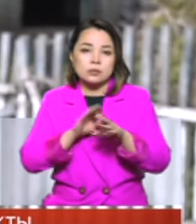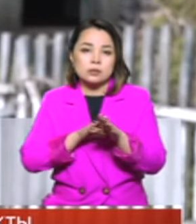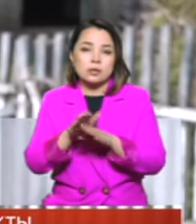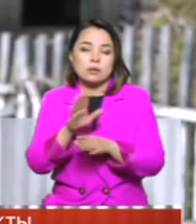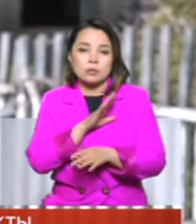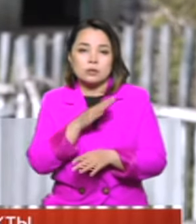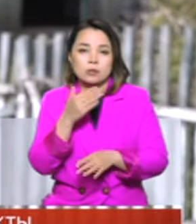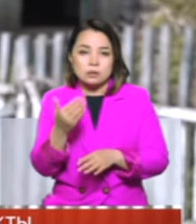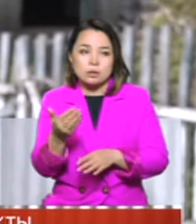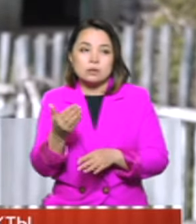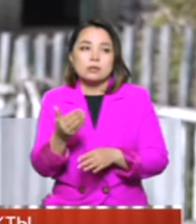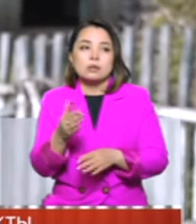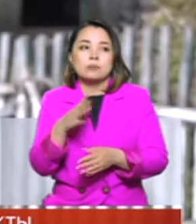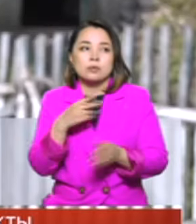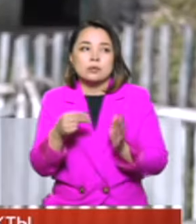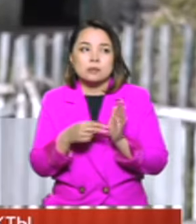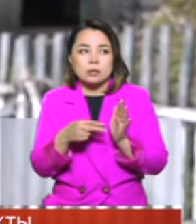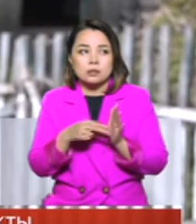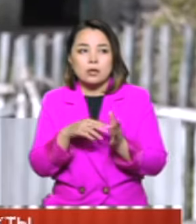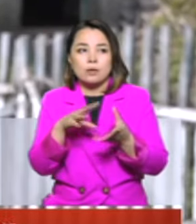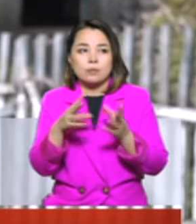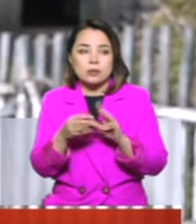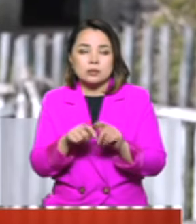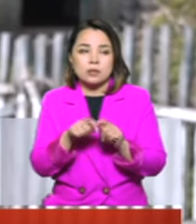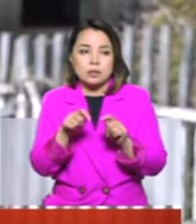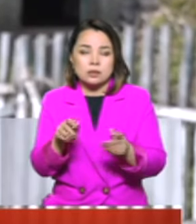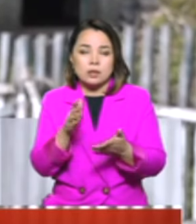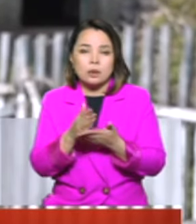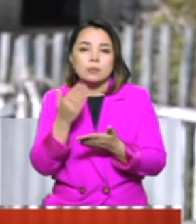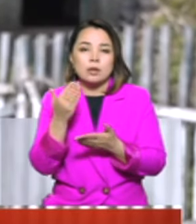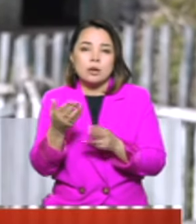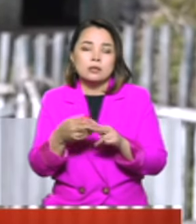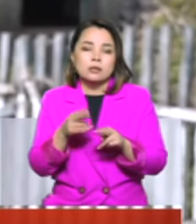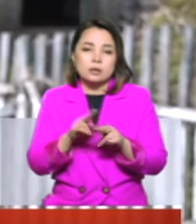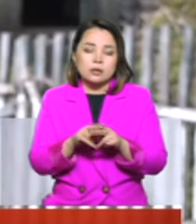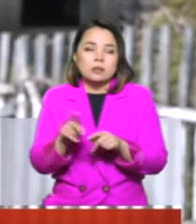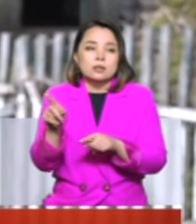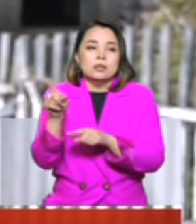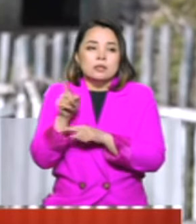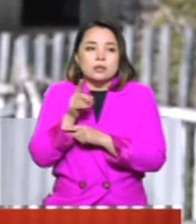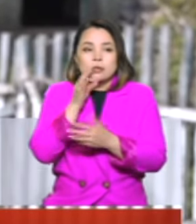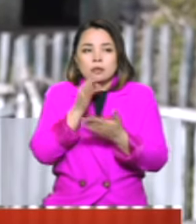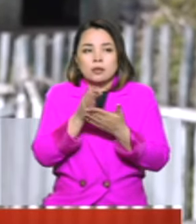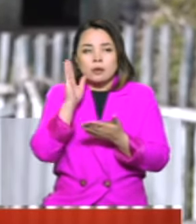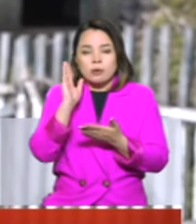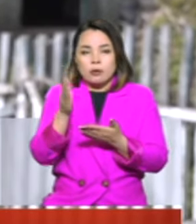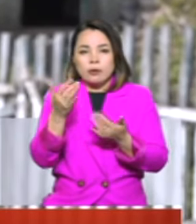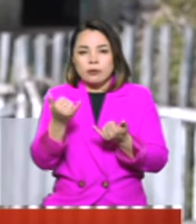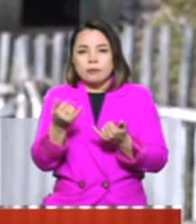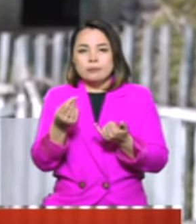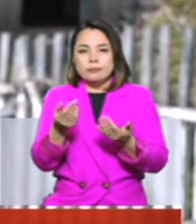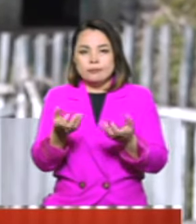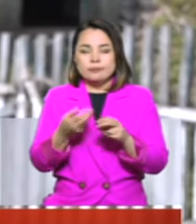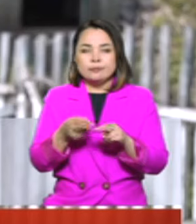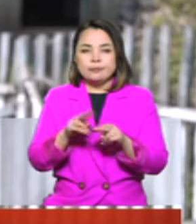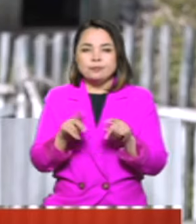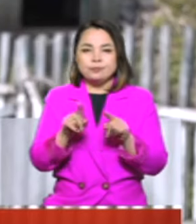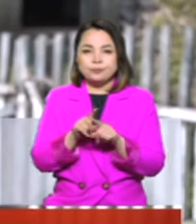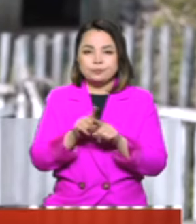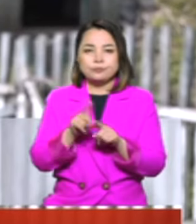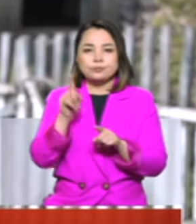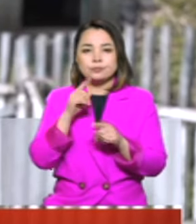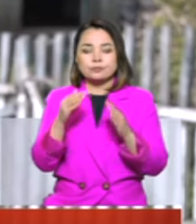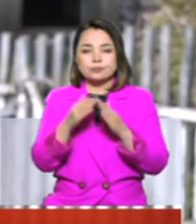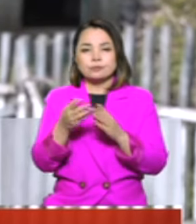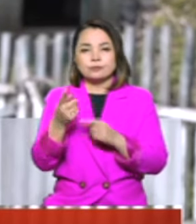істелінді, оценка имущества үйлерді істелінді, сол кәрі результаттарын күтіп отырмыз. Ақшаларын бергесін, кісілер өздерінің